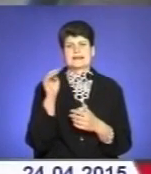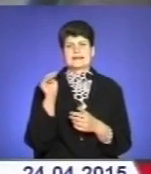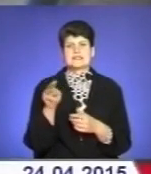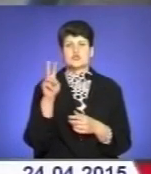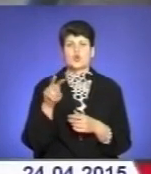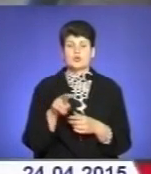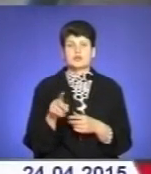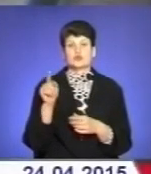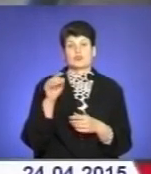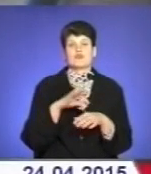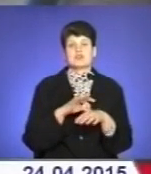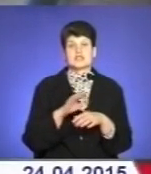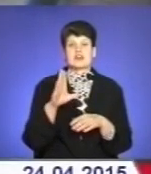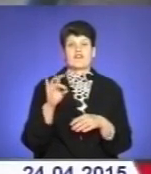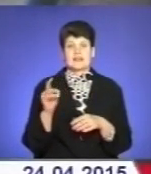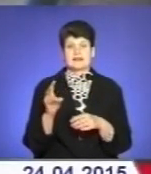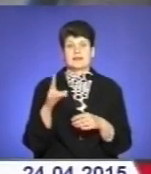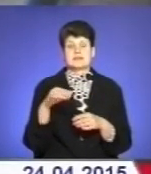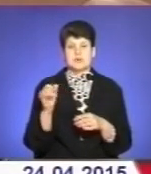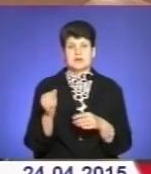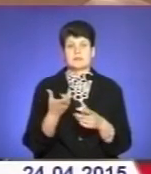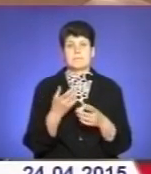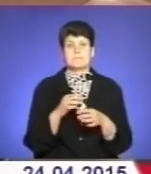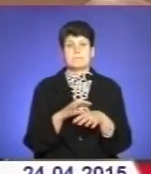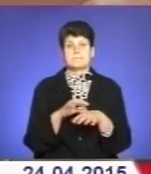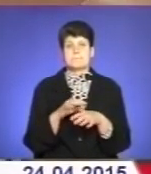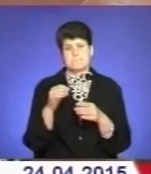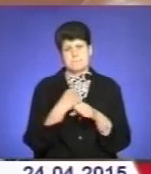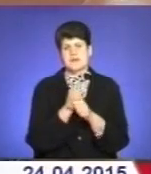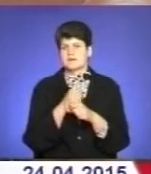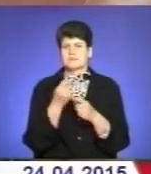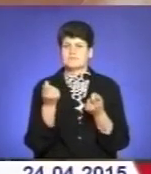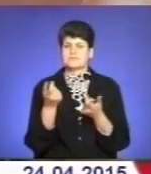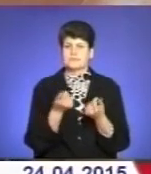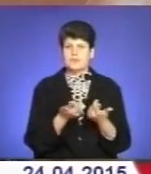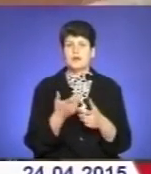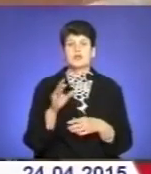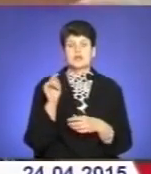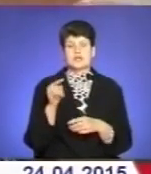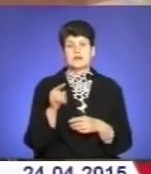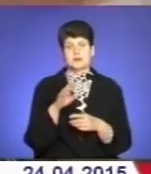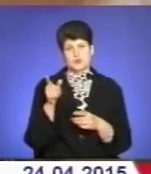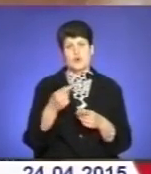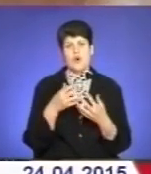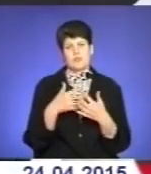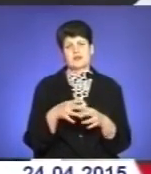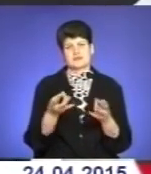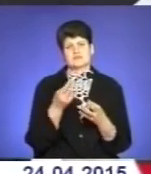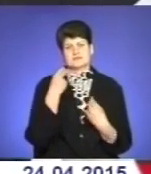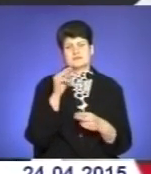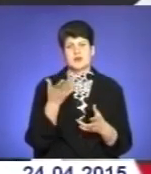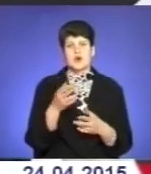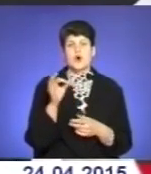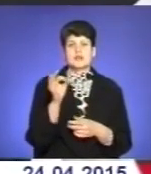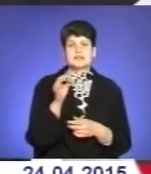у шкірвендиспансері таких приладів небагато. Та й загалом медичне обладнання обласного шкірвендиспансеру потребує поліпшення. Олександр